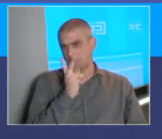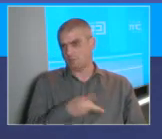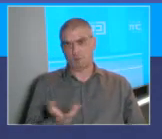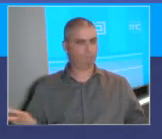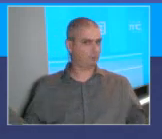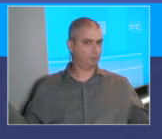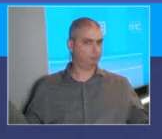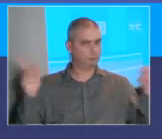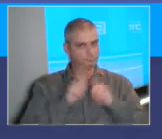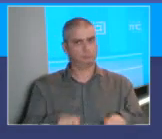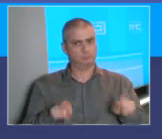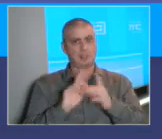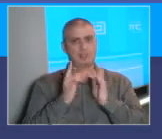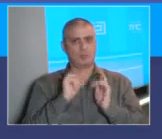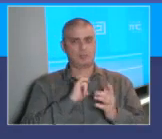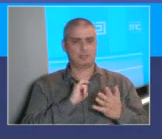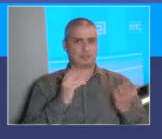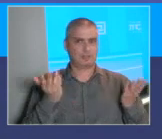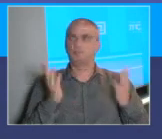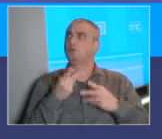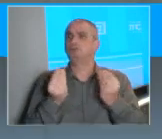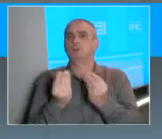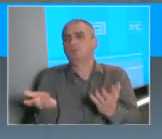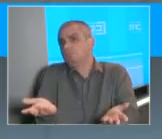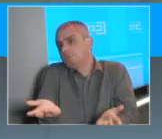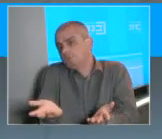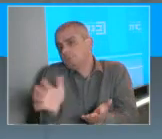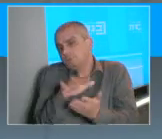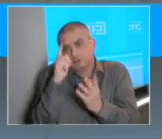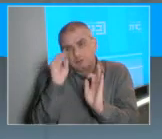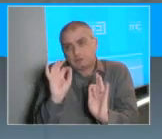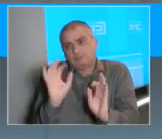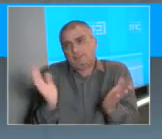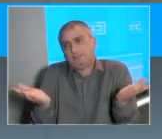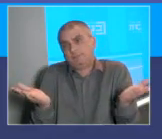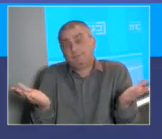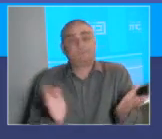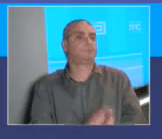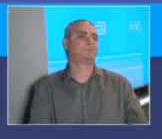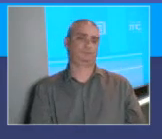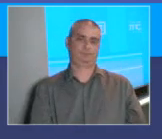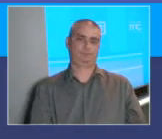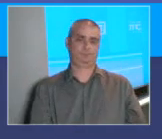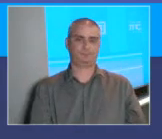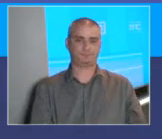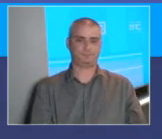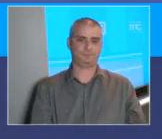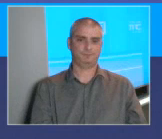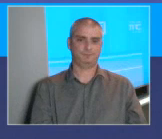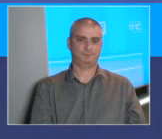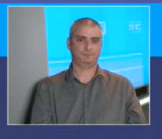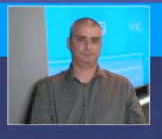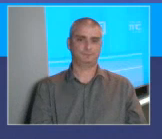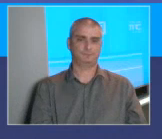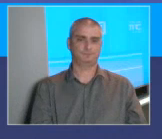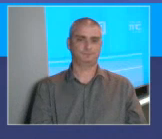אפשר לדוש בניגודי עניינים? יש פה משהו שהוא אולי בתחום הסבירות. טוב, ברור,